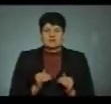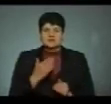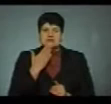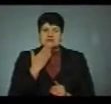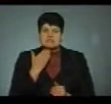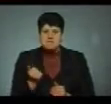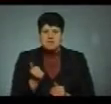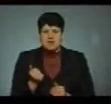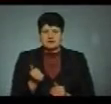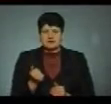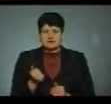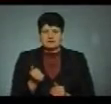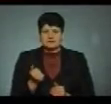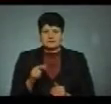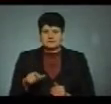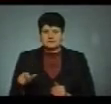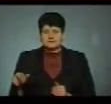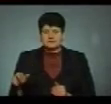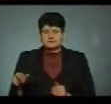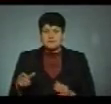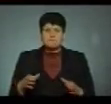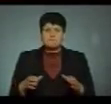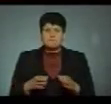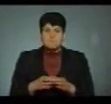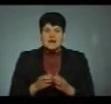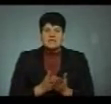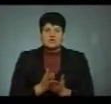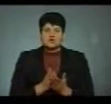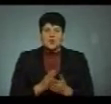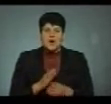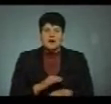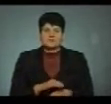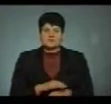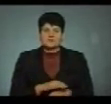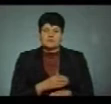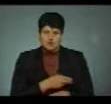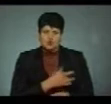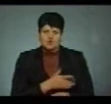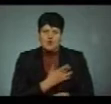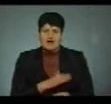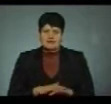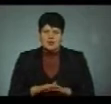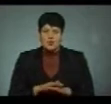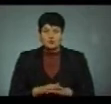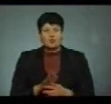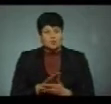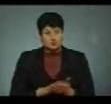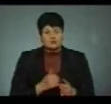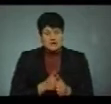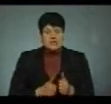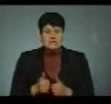симпатії електоральні, але партія «Слуга народу» продовжує лідирувати за